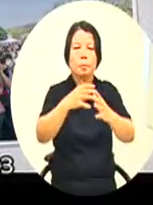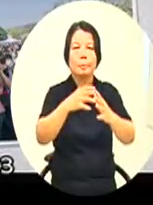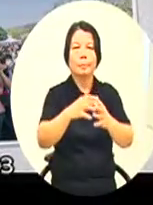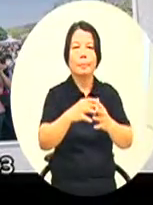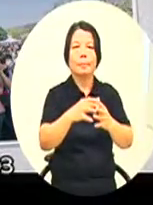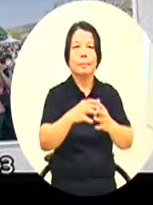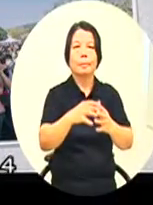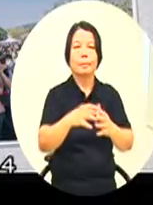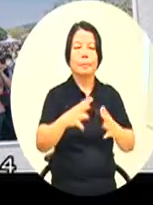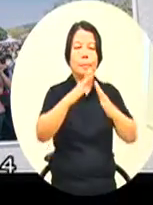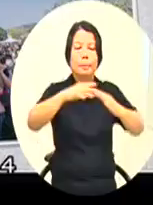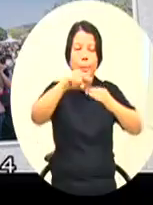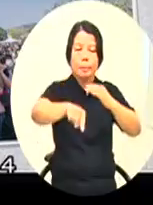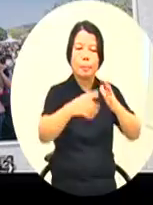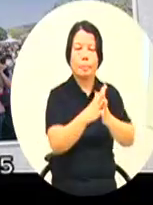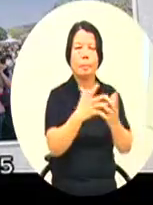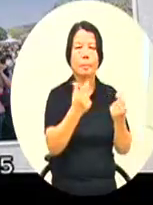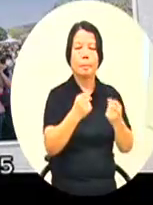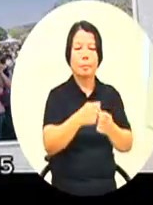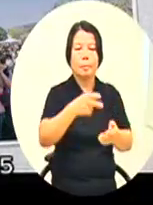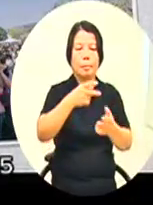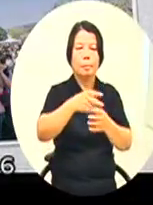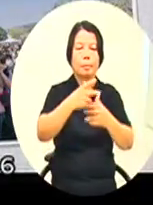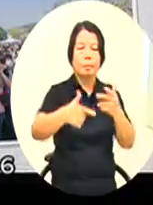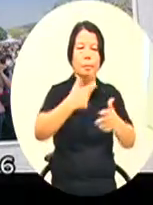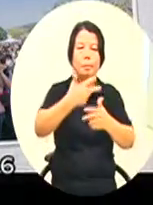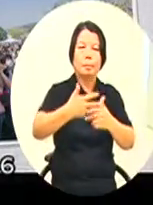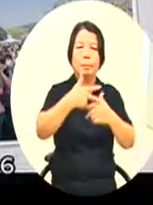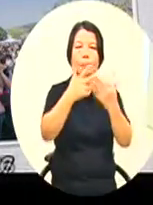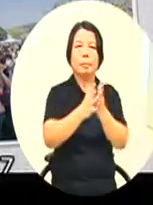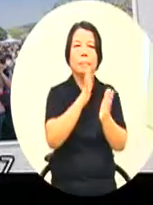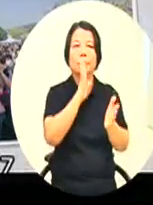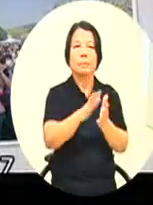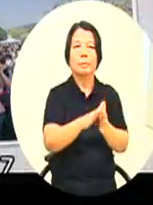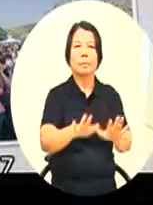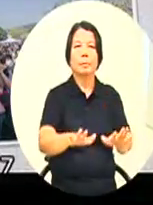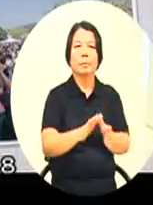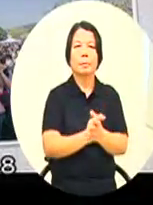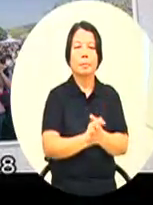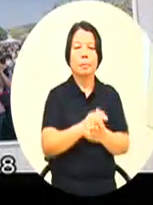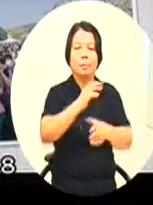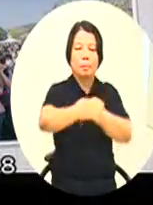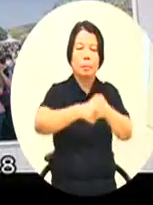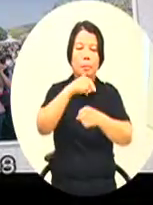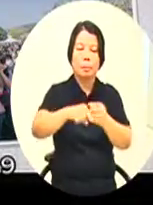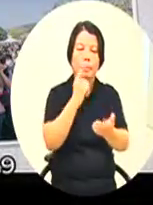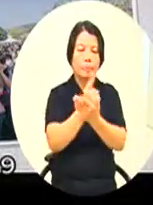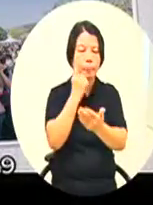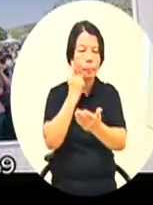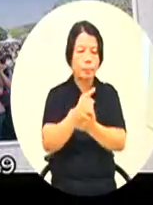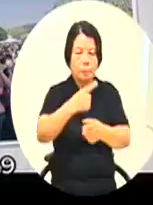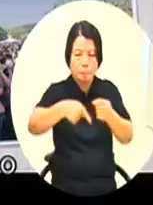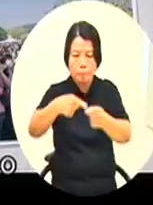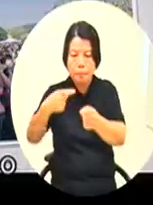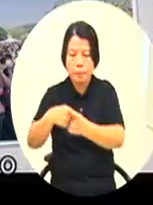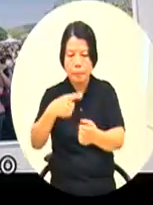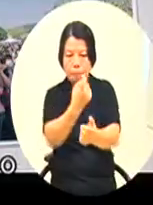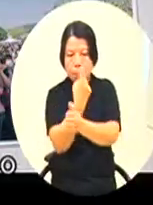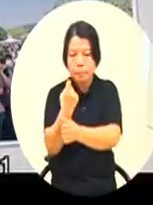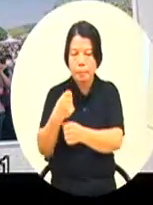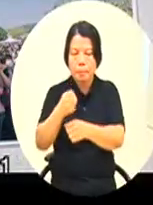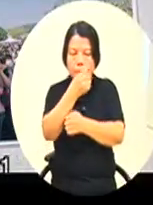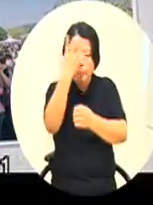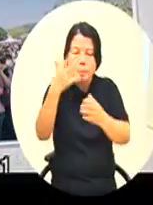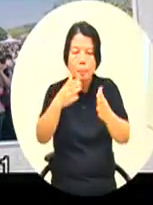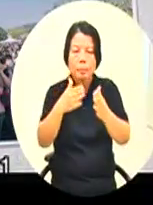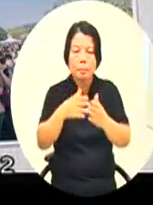元是同人志创作展跟动漫形式的当代艺术展。那这个活动每一年都吸引非常多的年轻人哦到